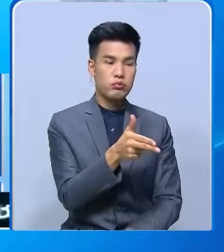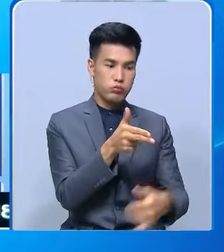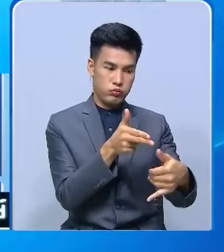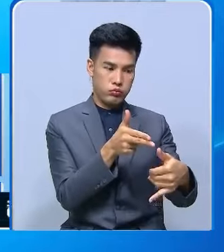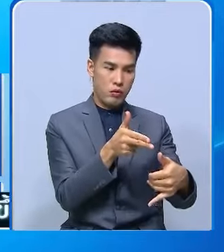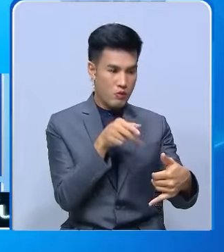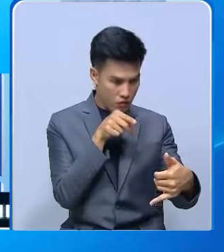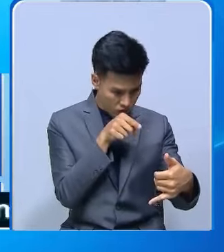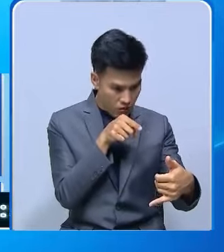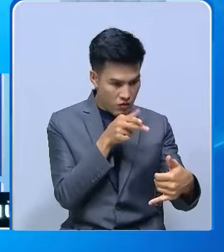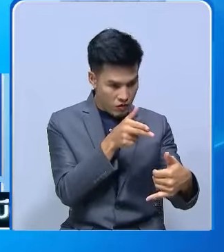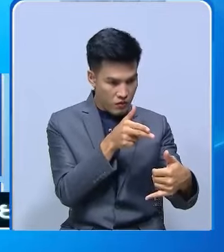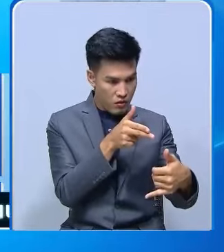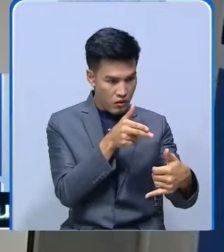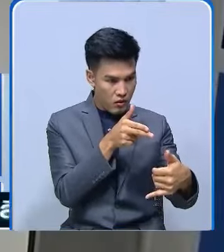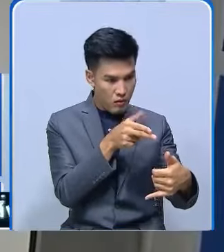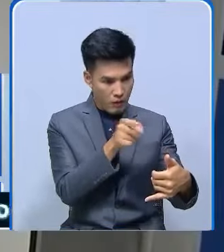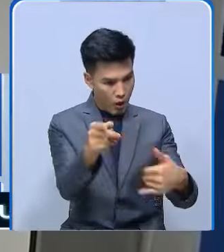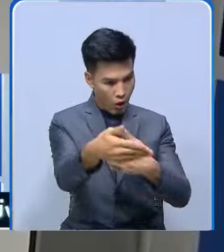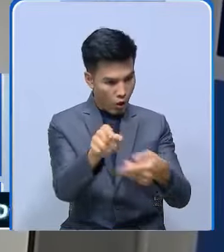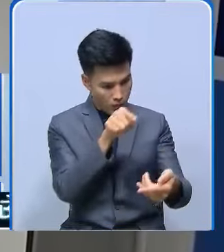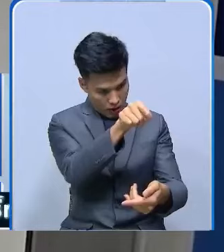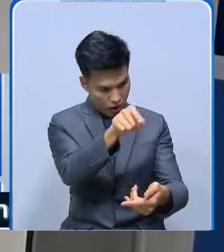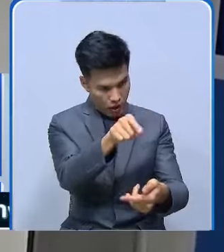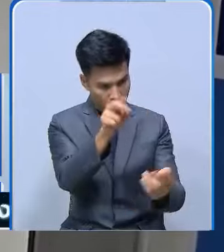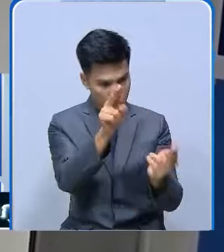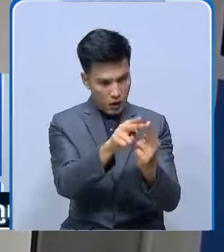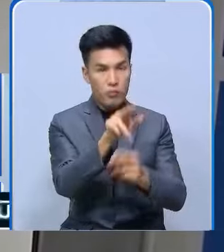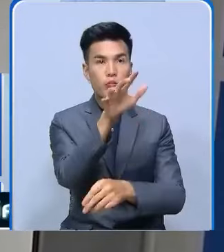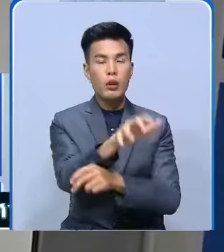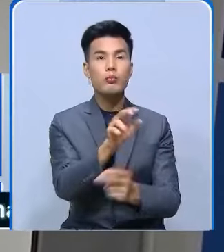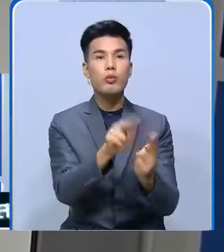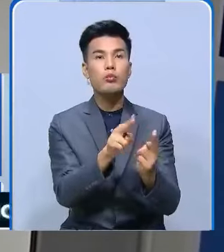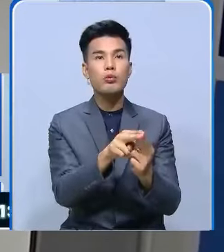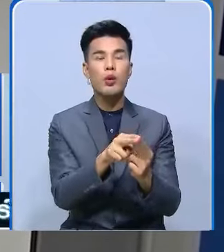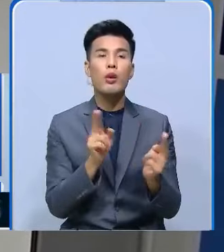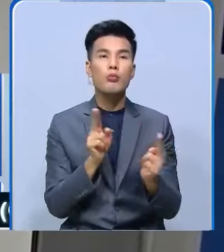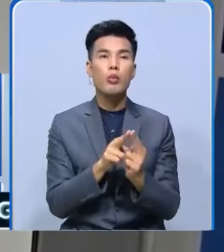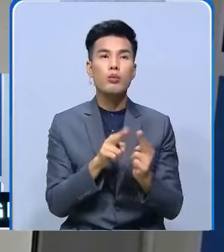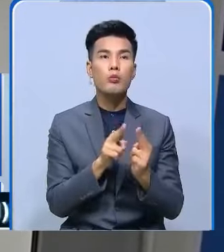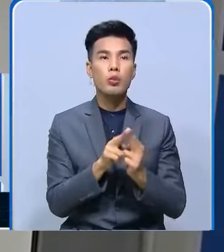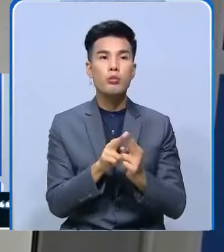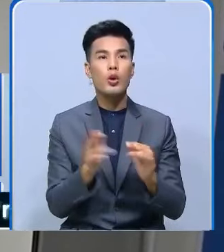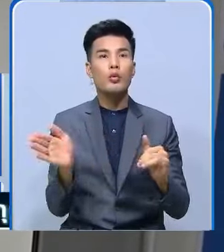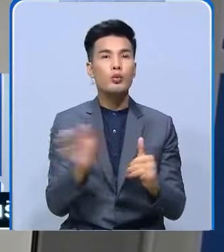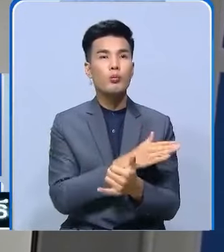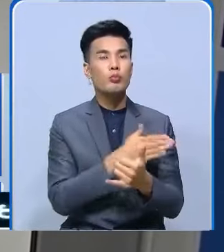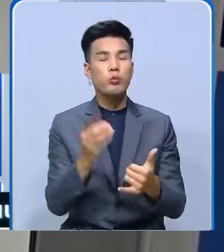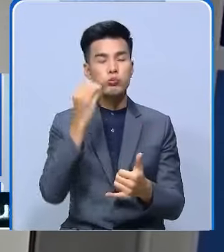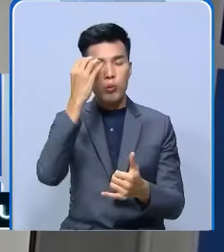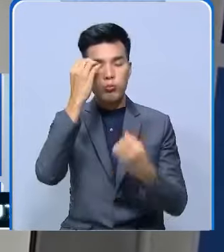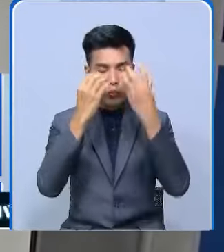จะทำร้ายนะบังคับให้กลับไปที่ห้องแล้วก็ข่มขืนแล้วก็มีการตบตีใบหน้าก็ปูดบว